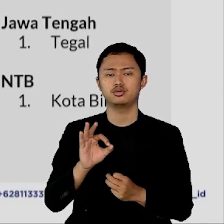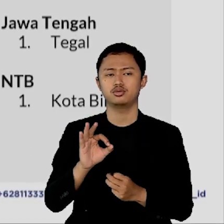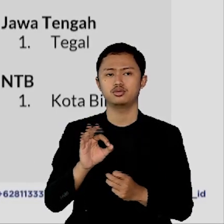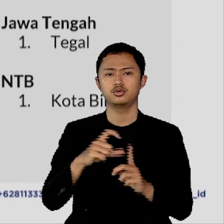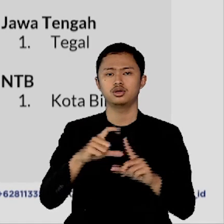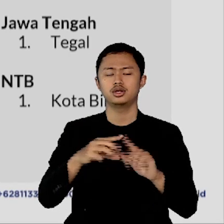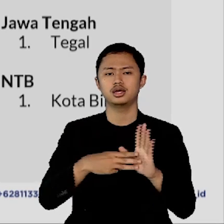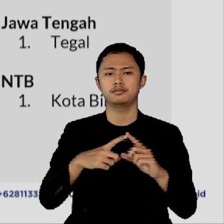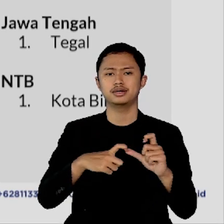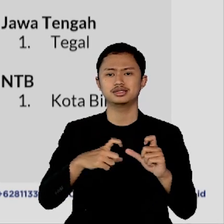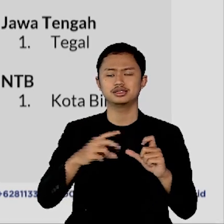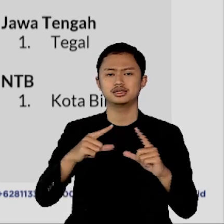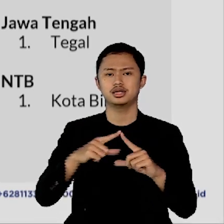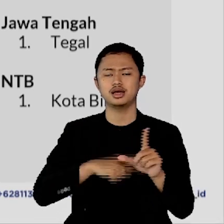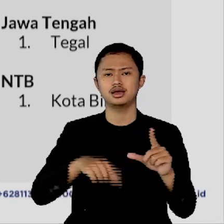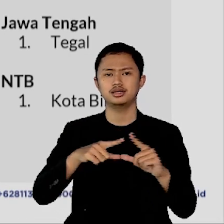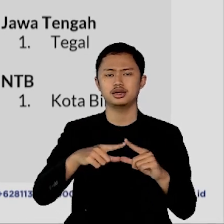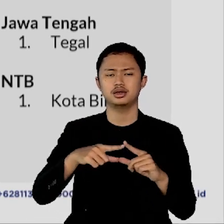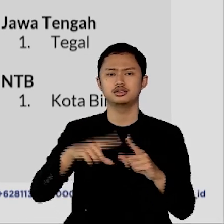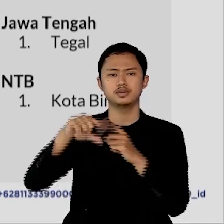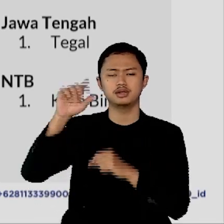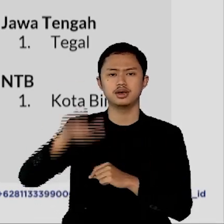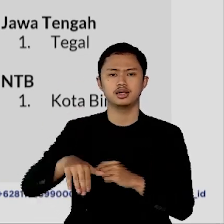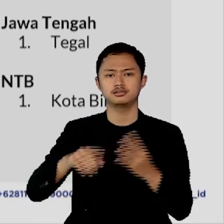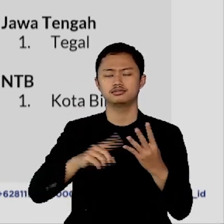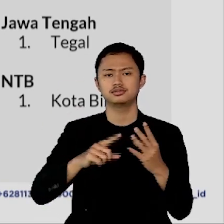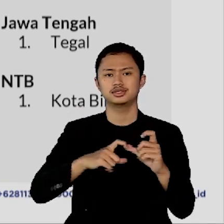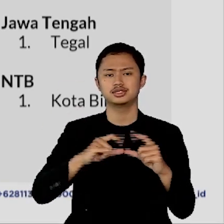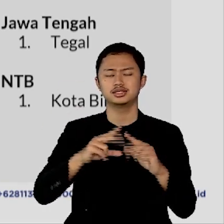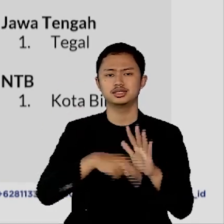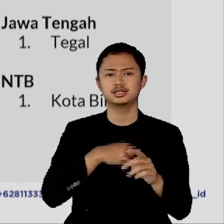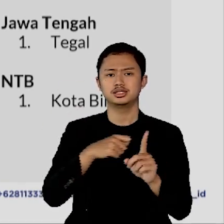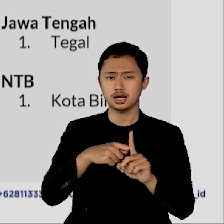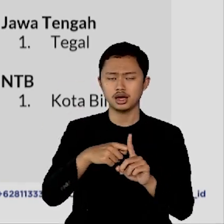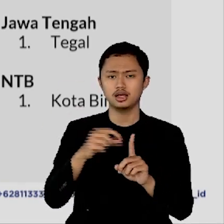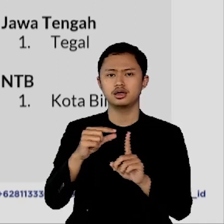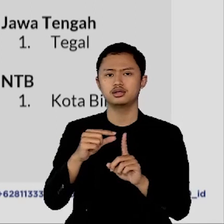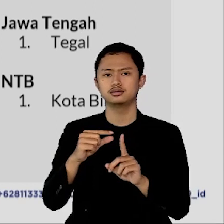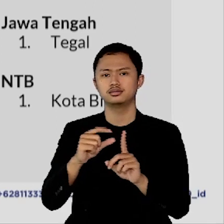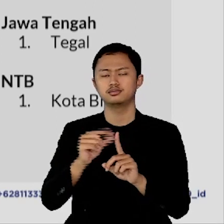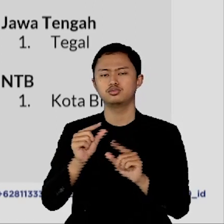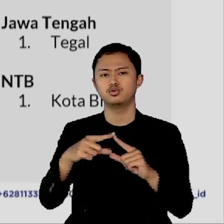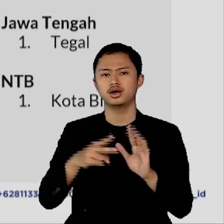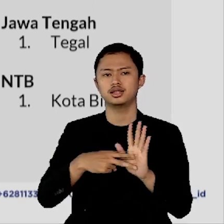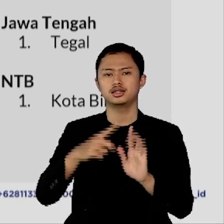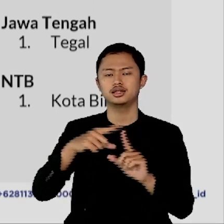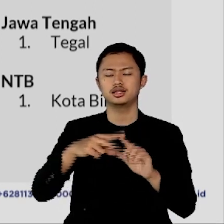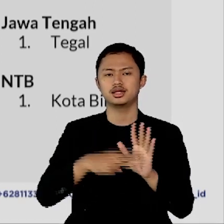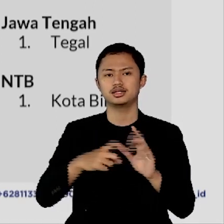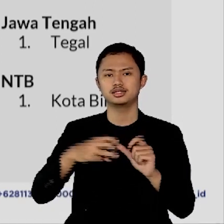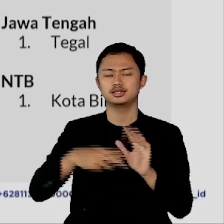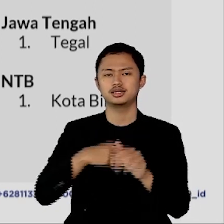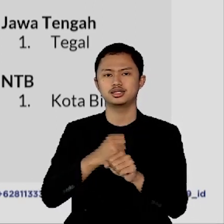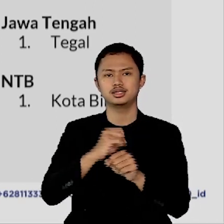dan Dharmasraya di Sumatera Barat siap dan Kuantan Senggigi di Riau Hai the body